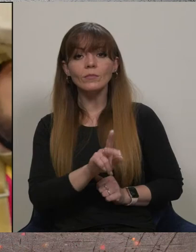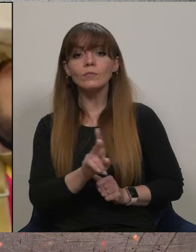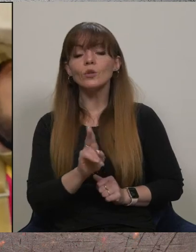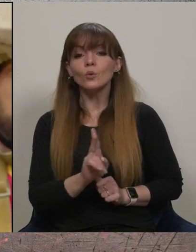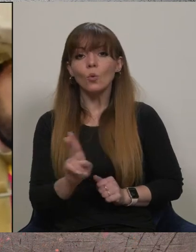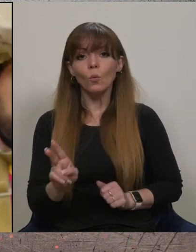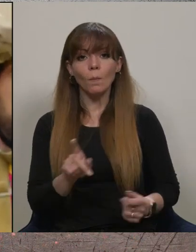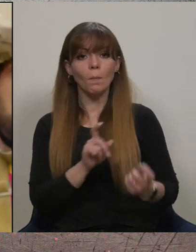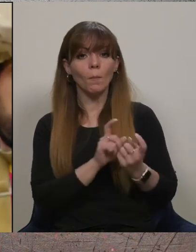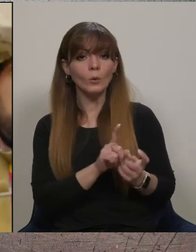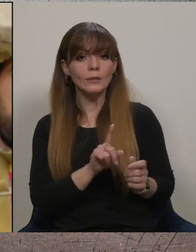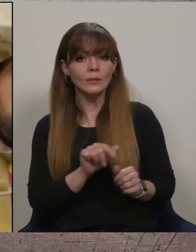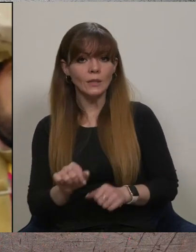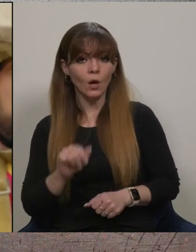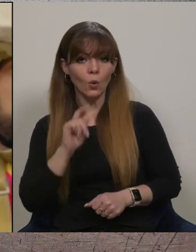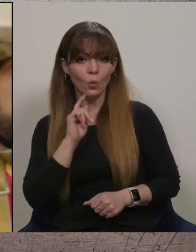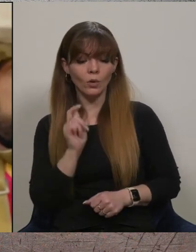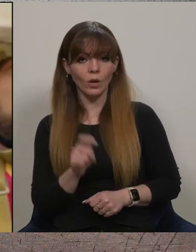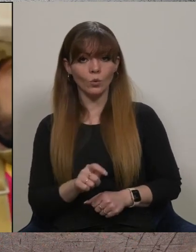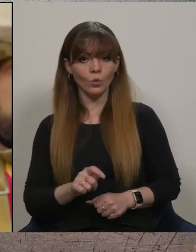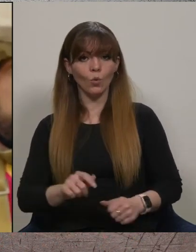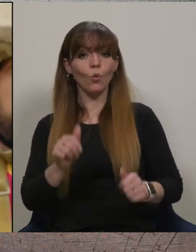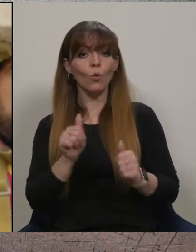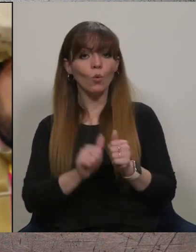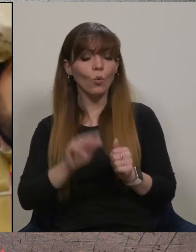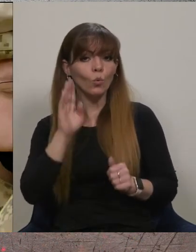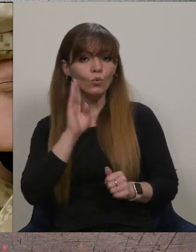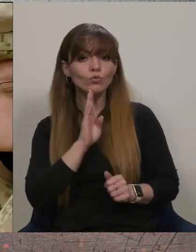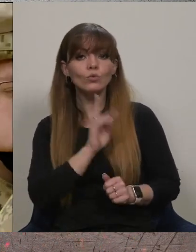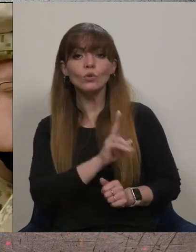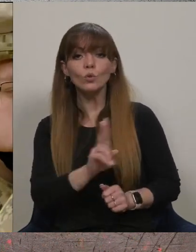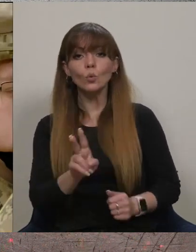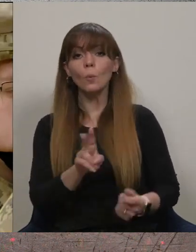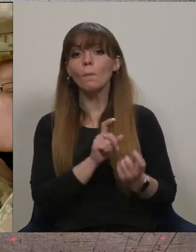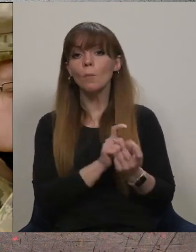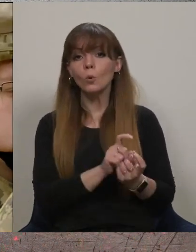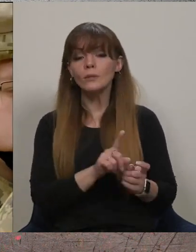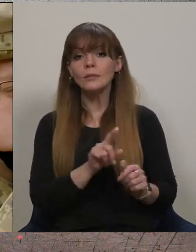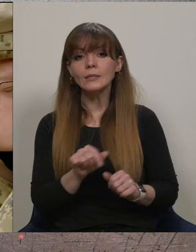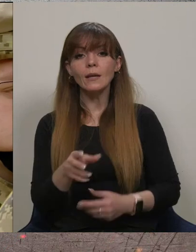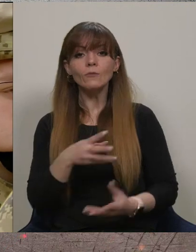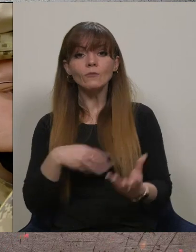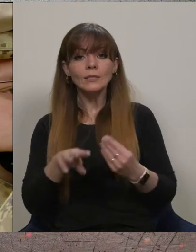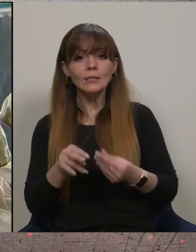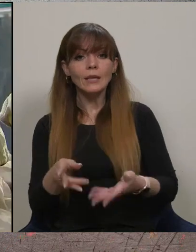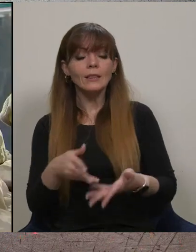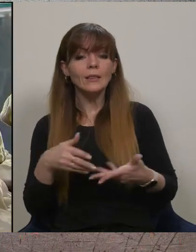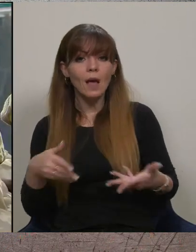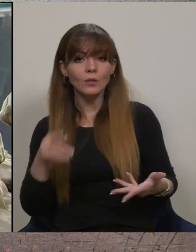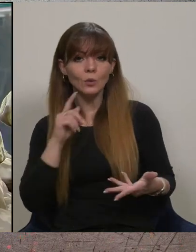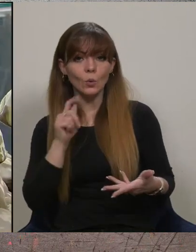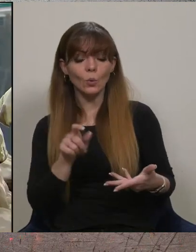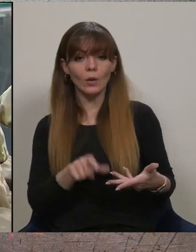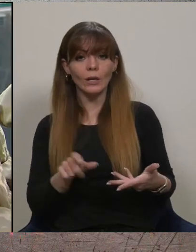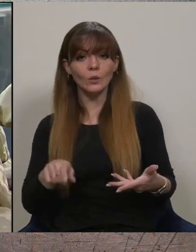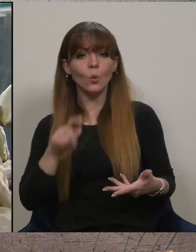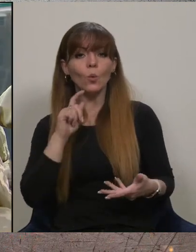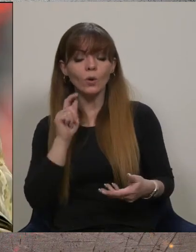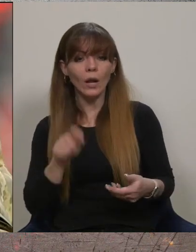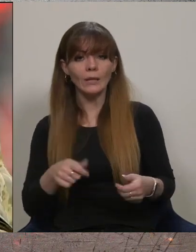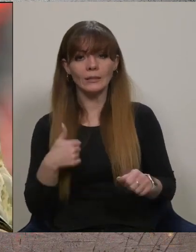за Україну. Кожен і кожна, хто бореться за всіх нас, українців, українські